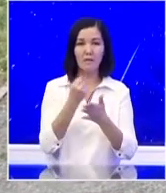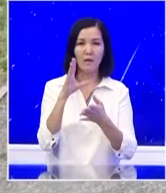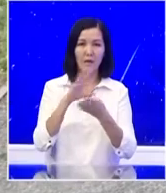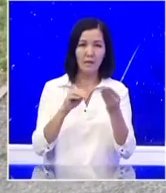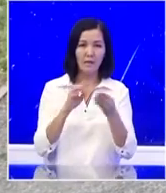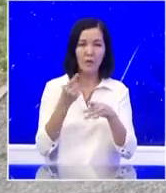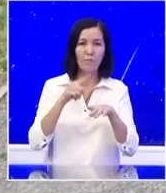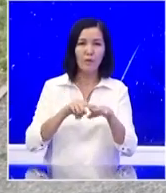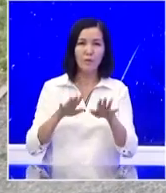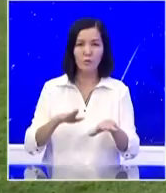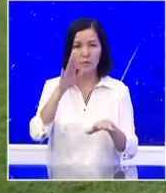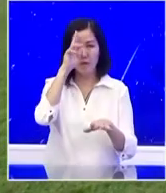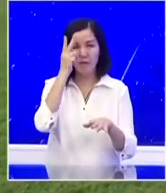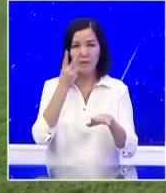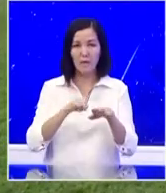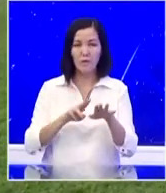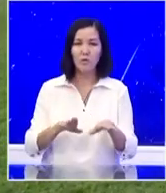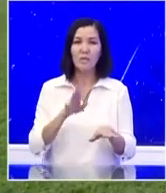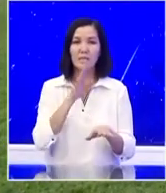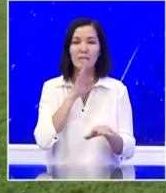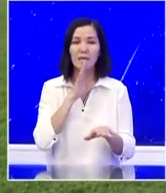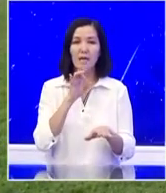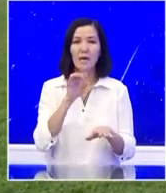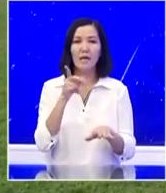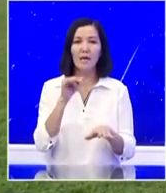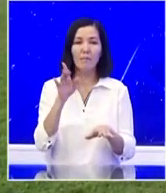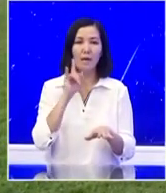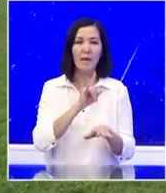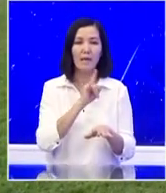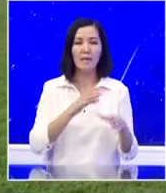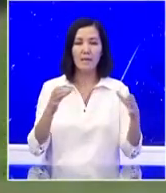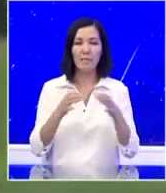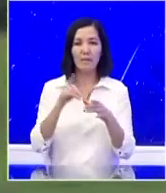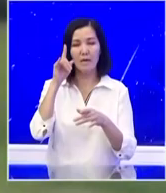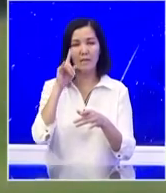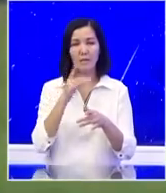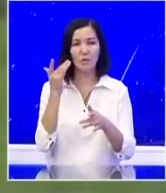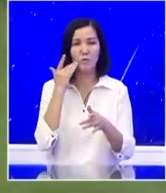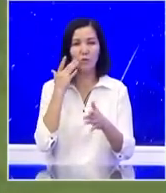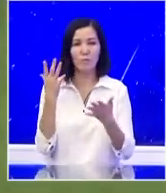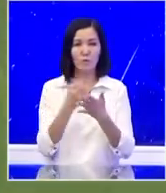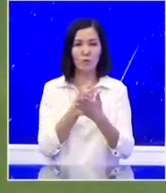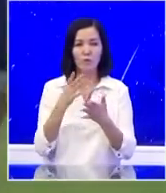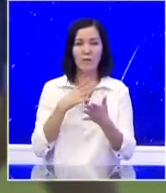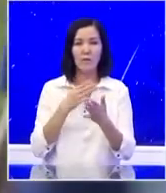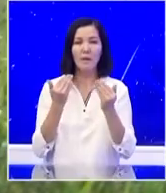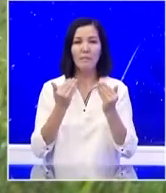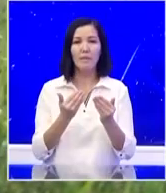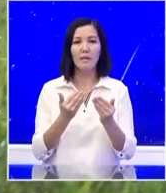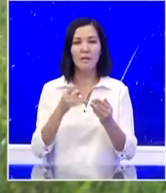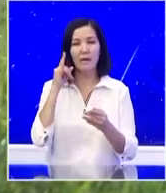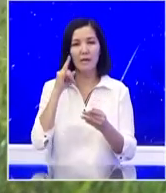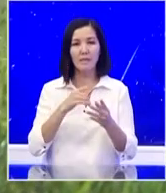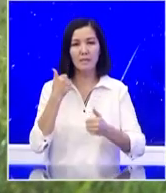Бірінші орын ұлдар, екінші орын қыздар. Олимп регби әйелдер командасы да Қазақстан чемпионатында үнемі жүлделі орындардан көрінеді. Биылда ел